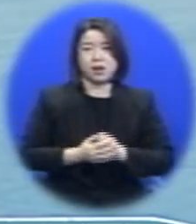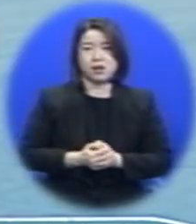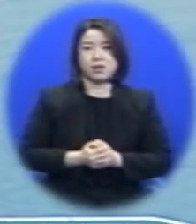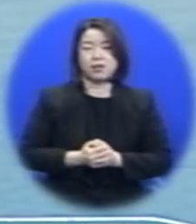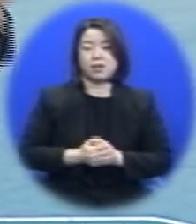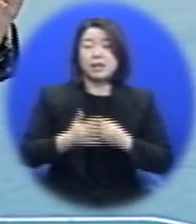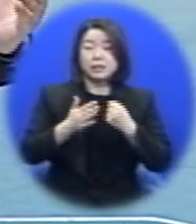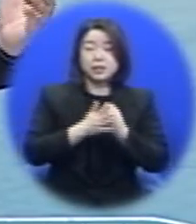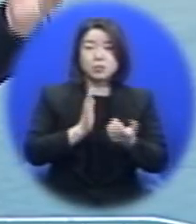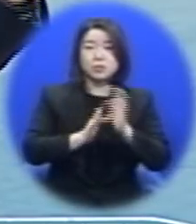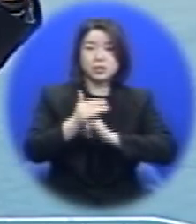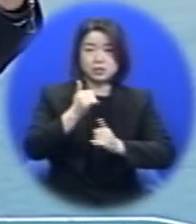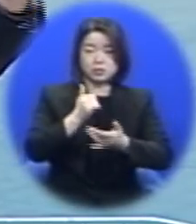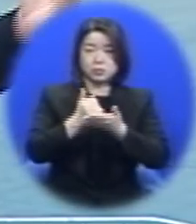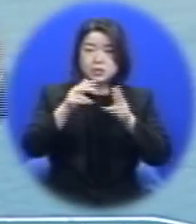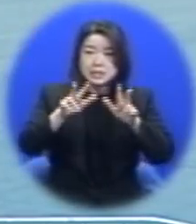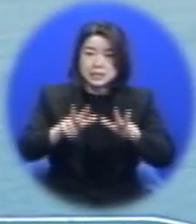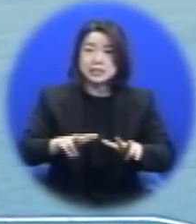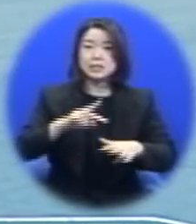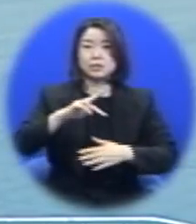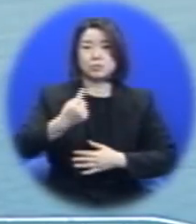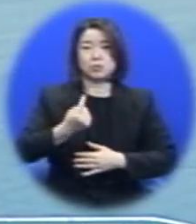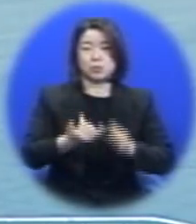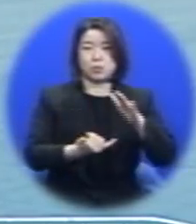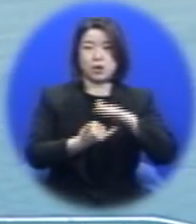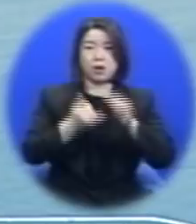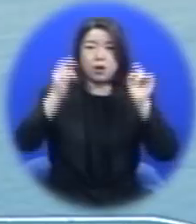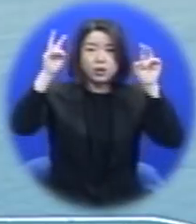그래서 예수님은 지금도 어린 양이신